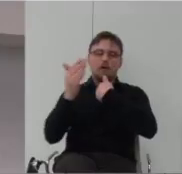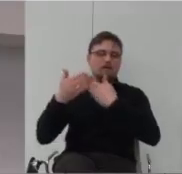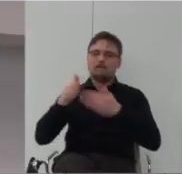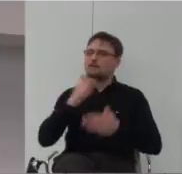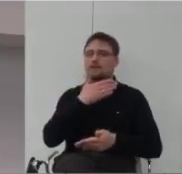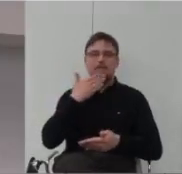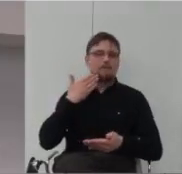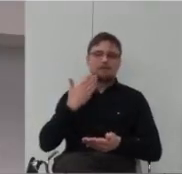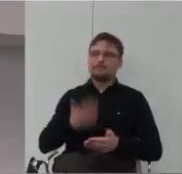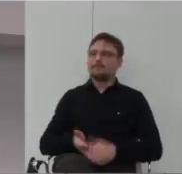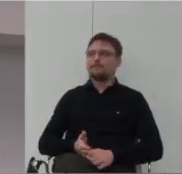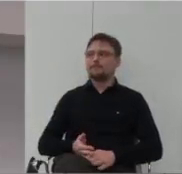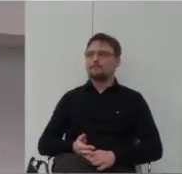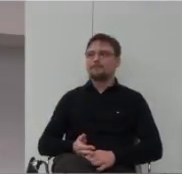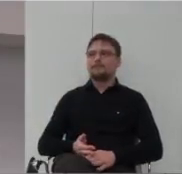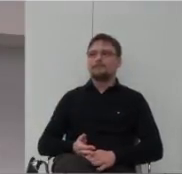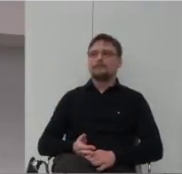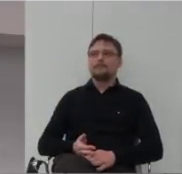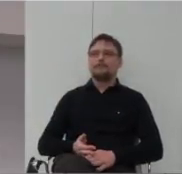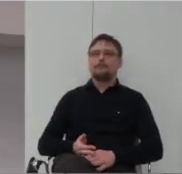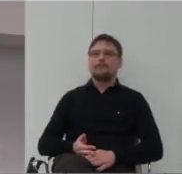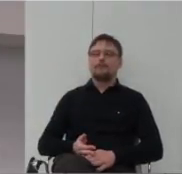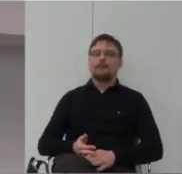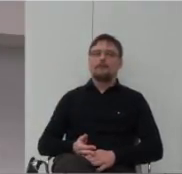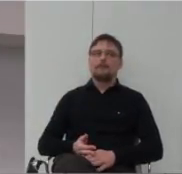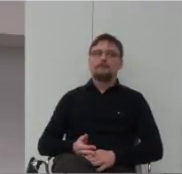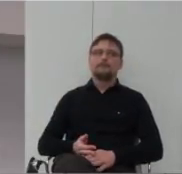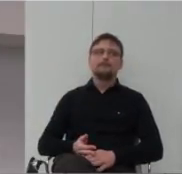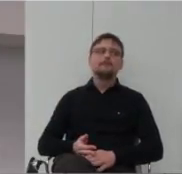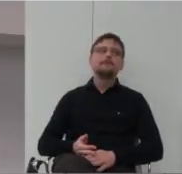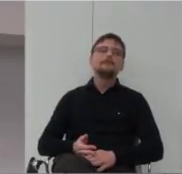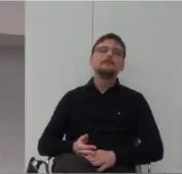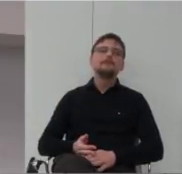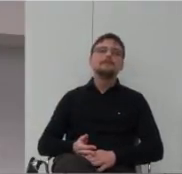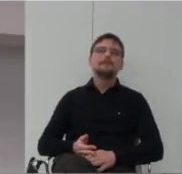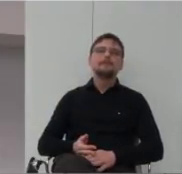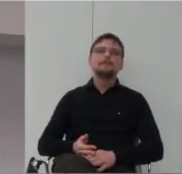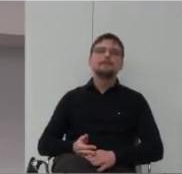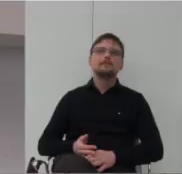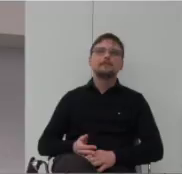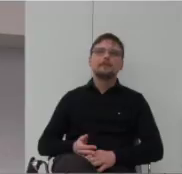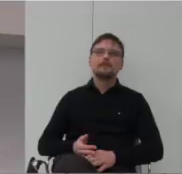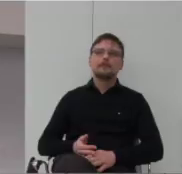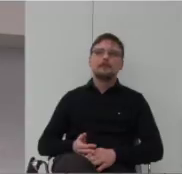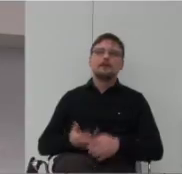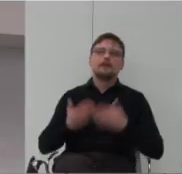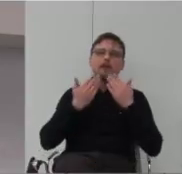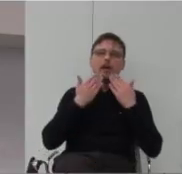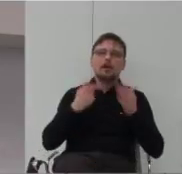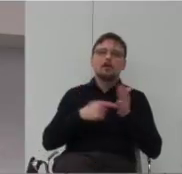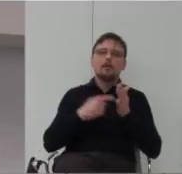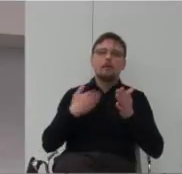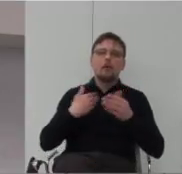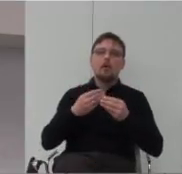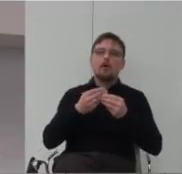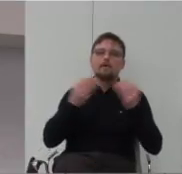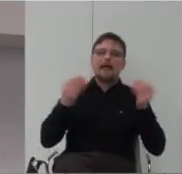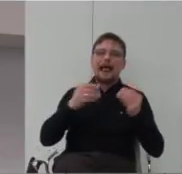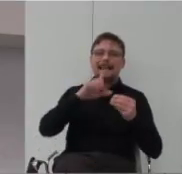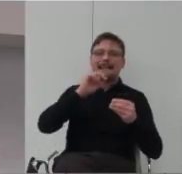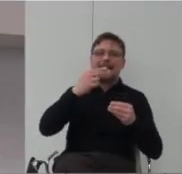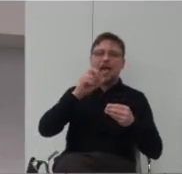były otwarte do wewnątrz przy prawie ślepych ścianach zewnętrznych, a także ustrojowi społecznemu,